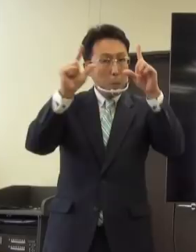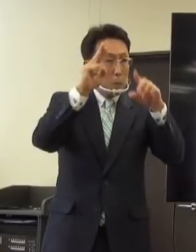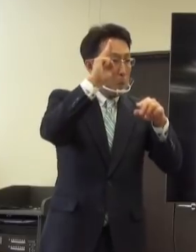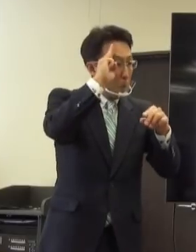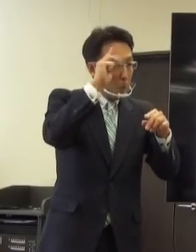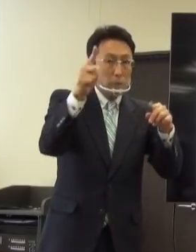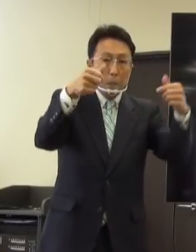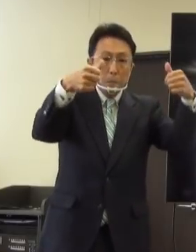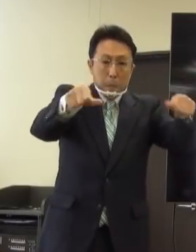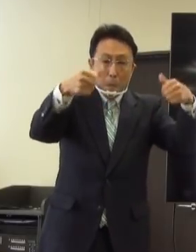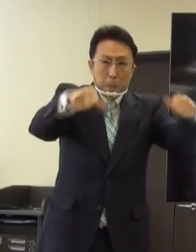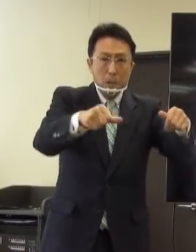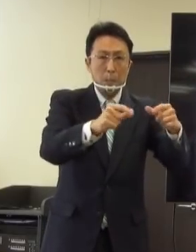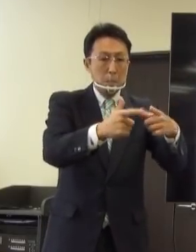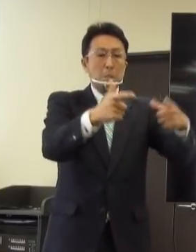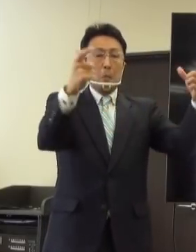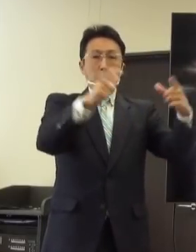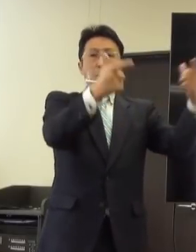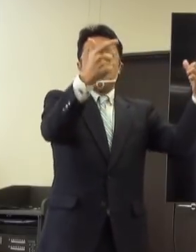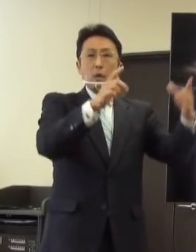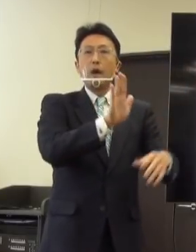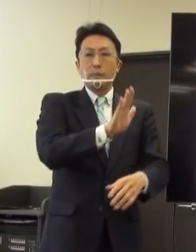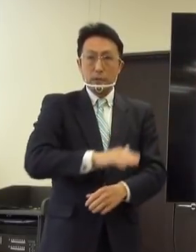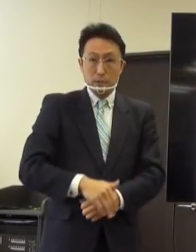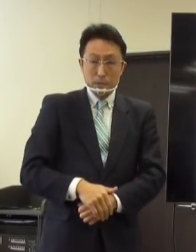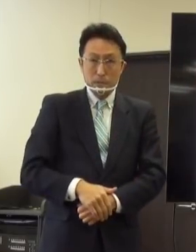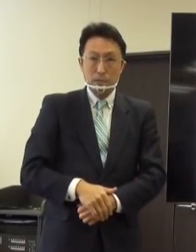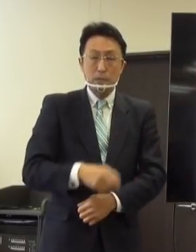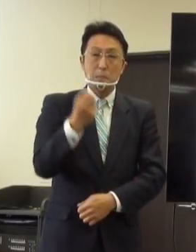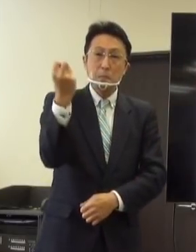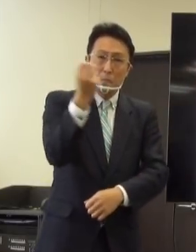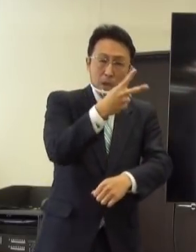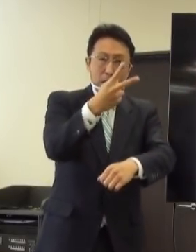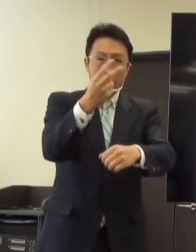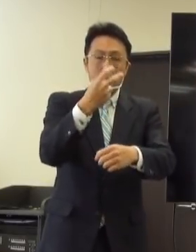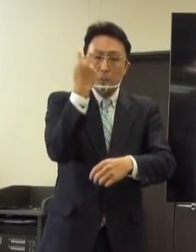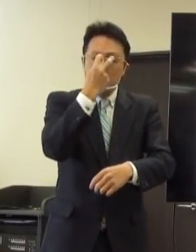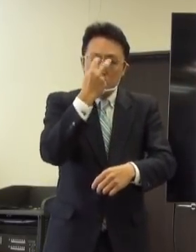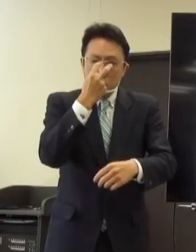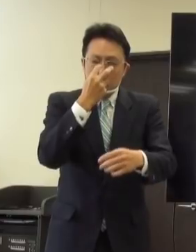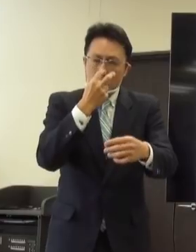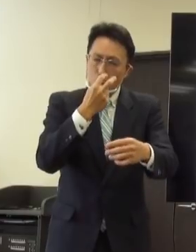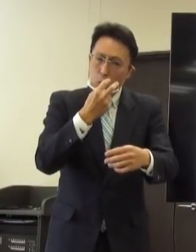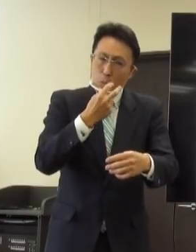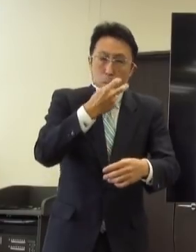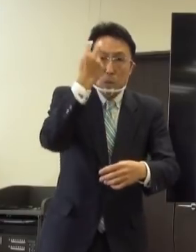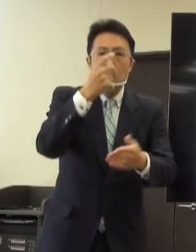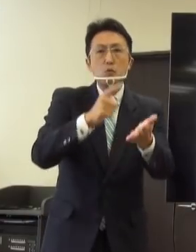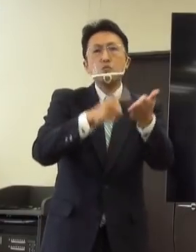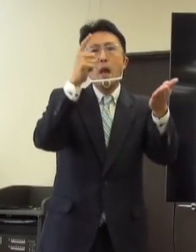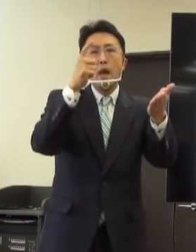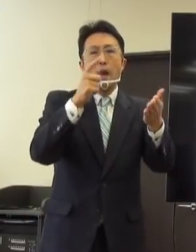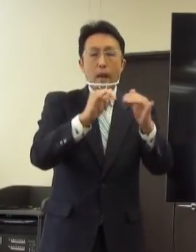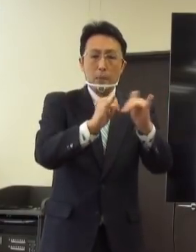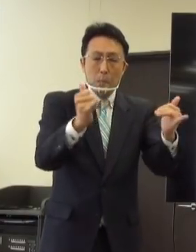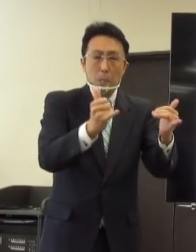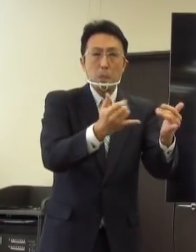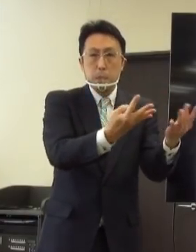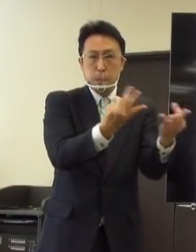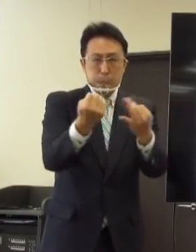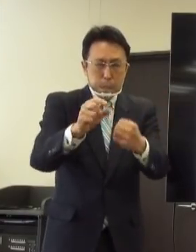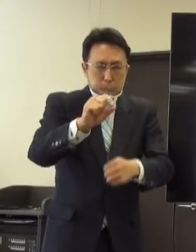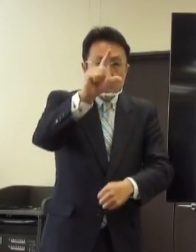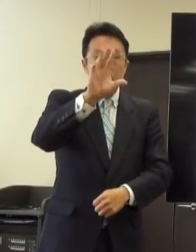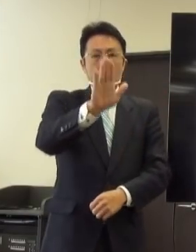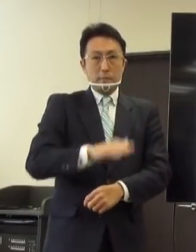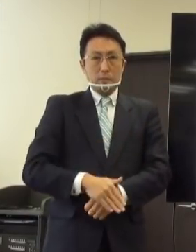。感染経路不明な陽性者も増加しています。年末年始人の動きが活発化